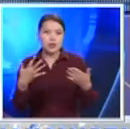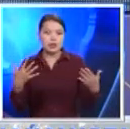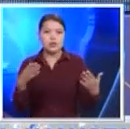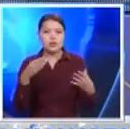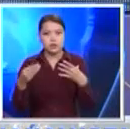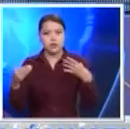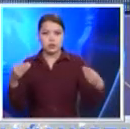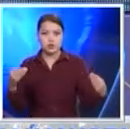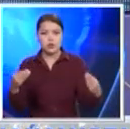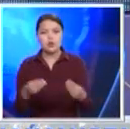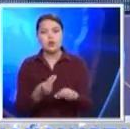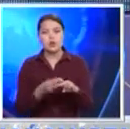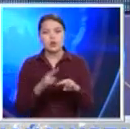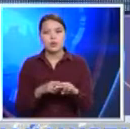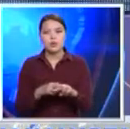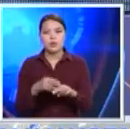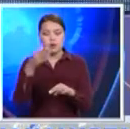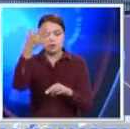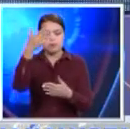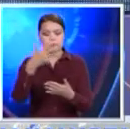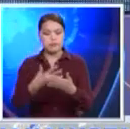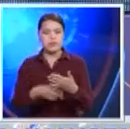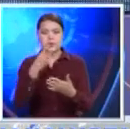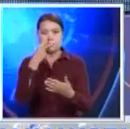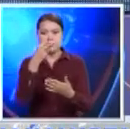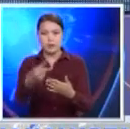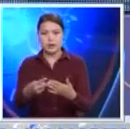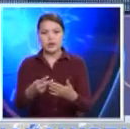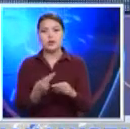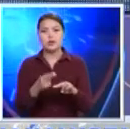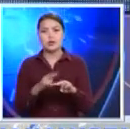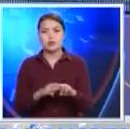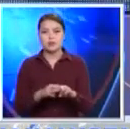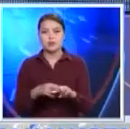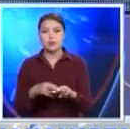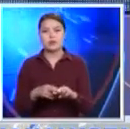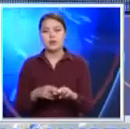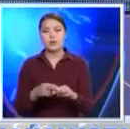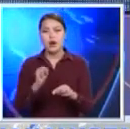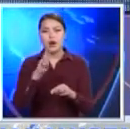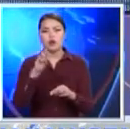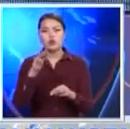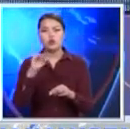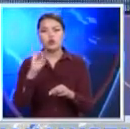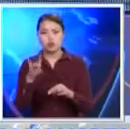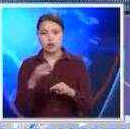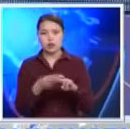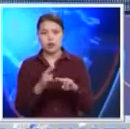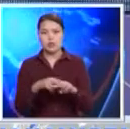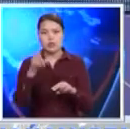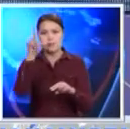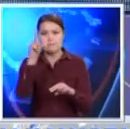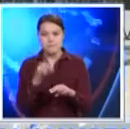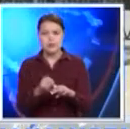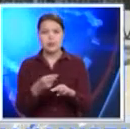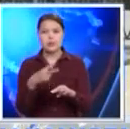ауылы. Сонымен жоғарыдағы цифрларға қарап өтетін болсақ, ең төмен көрсеткіш қазір Түпқараған ауданы бойынша Ақшұқыр ауылында 21% болып